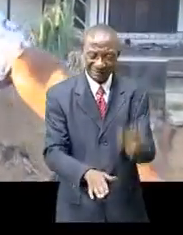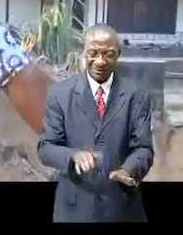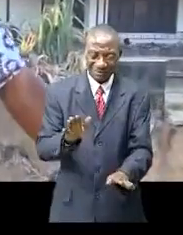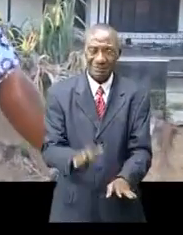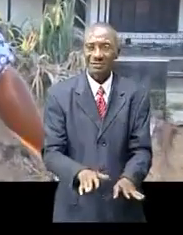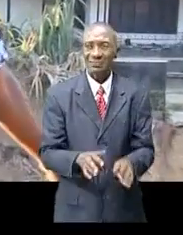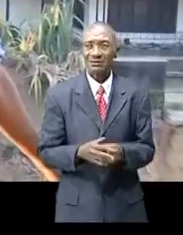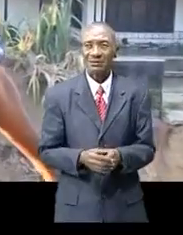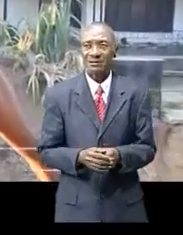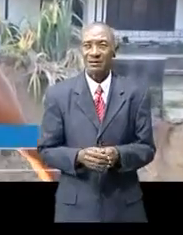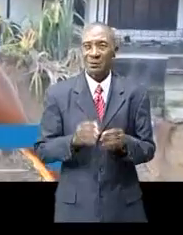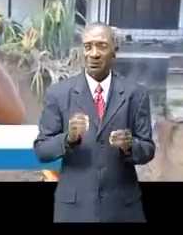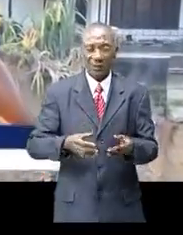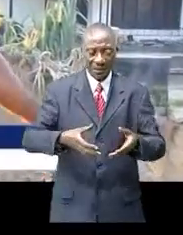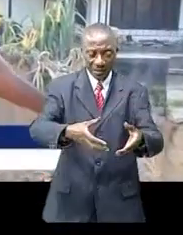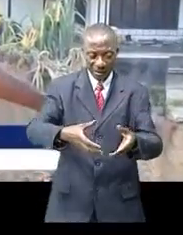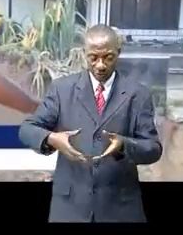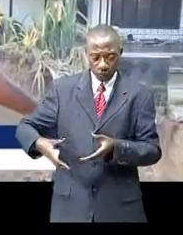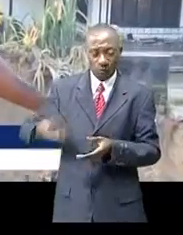un tuyau de régie des eaux qui est ici.